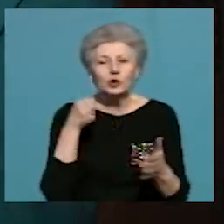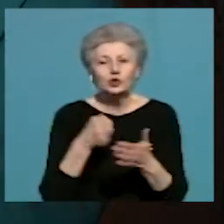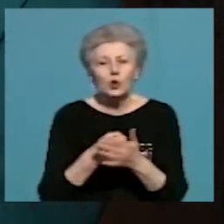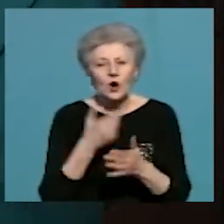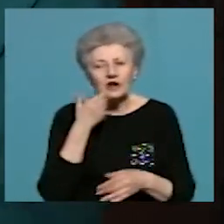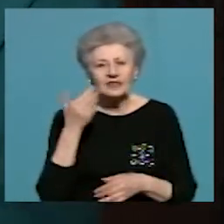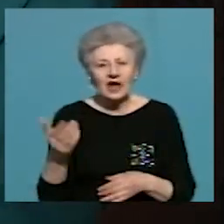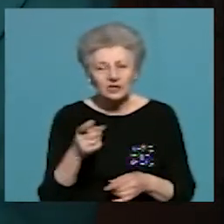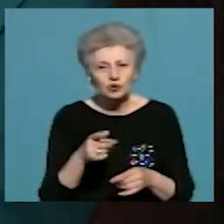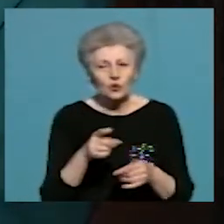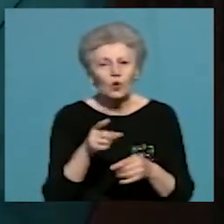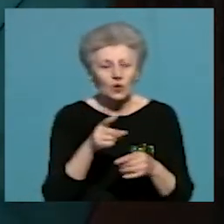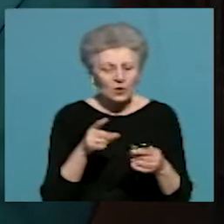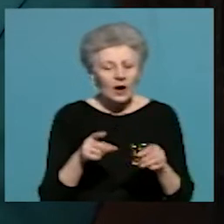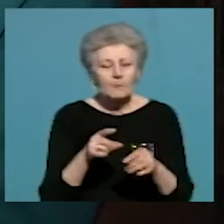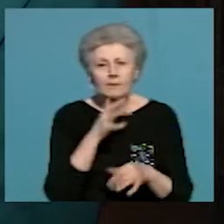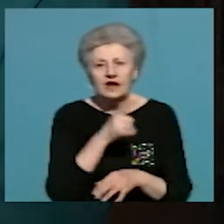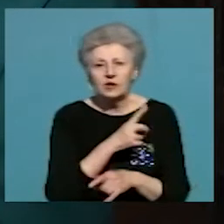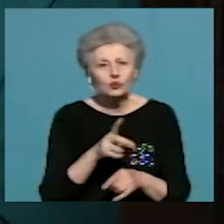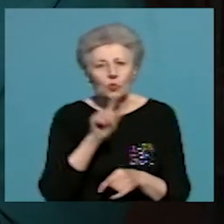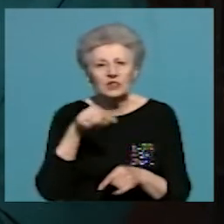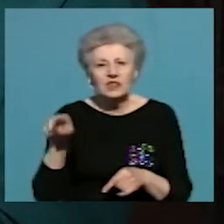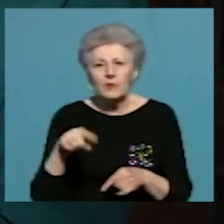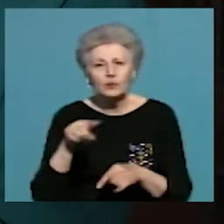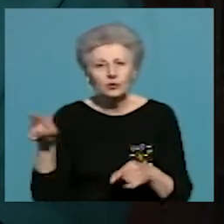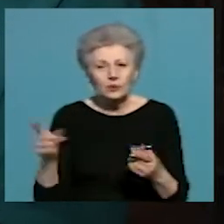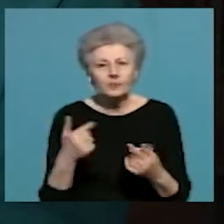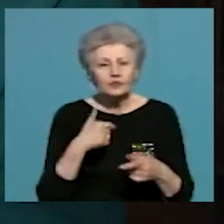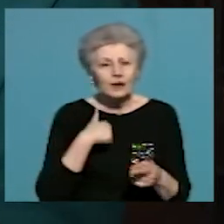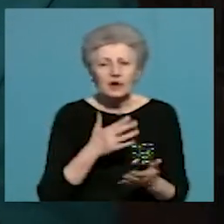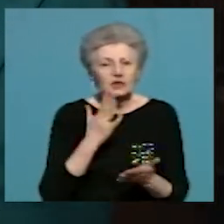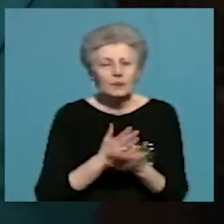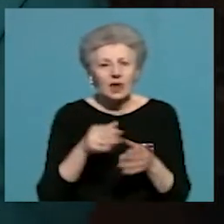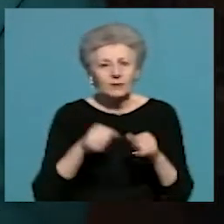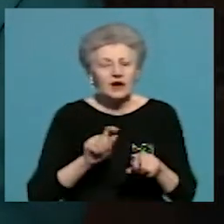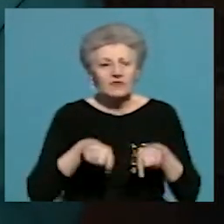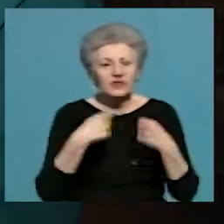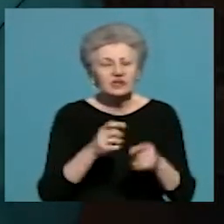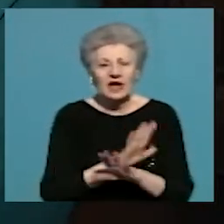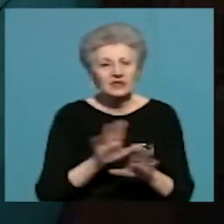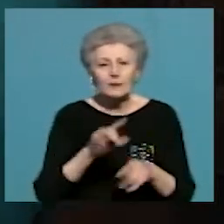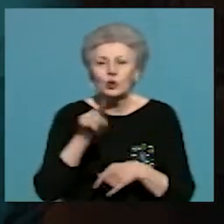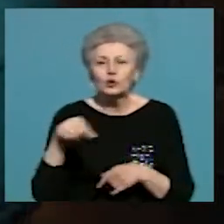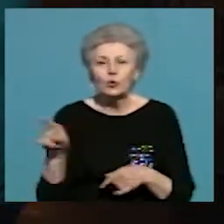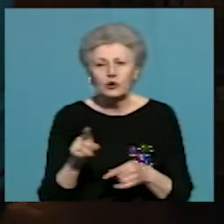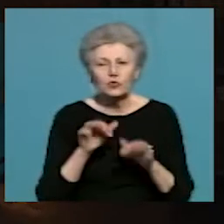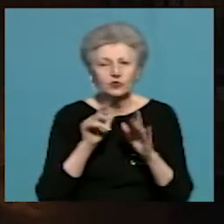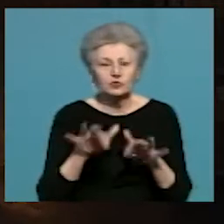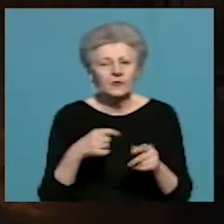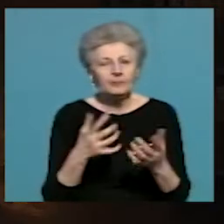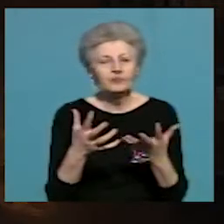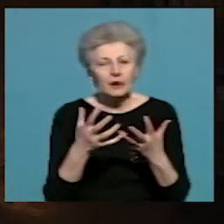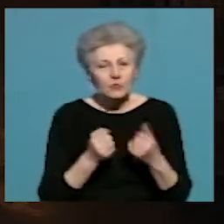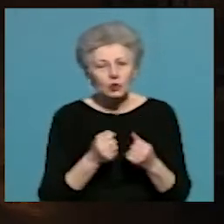не пронумеровані справи. В читальній залі я не маю права видати не пронумеровану справу. Беру